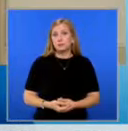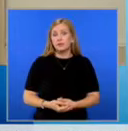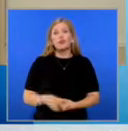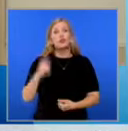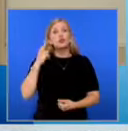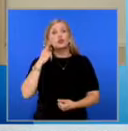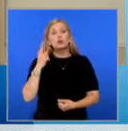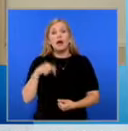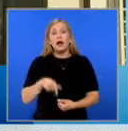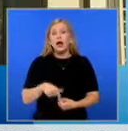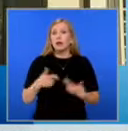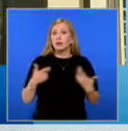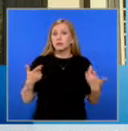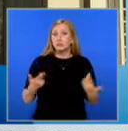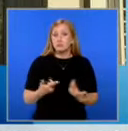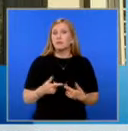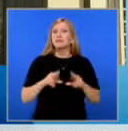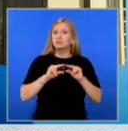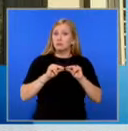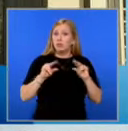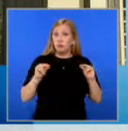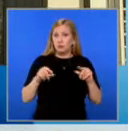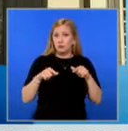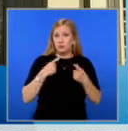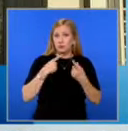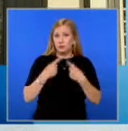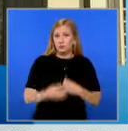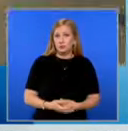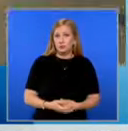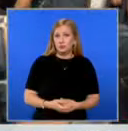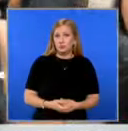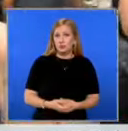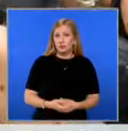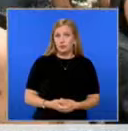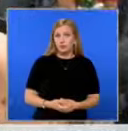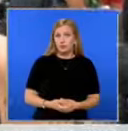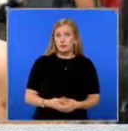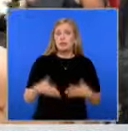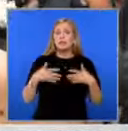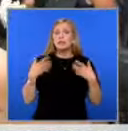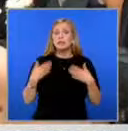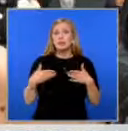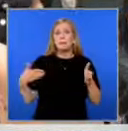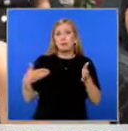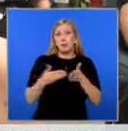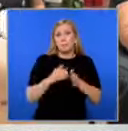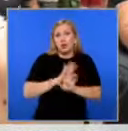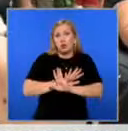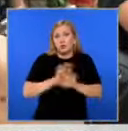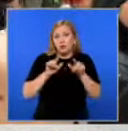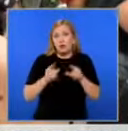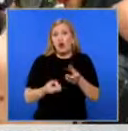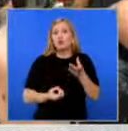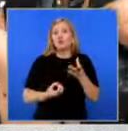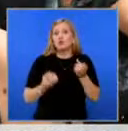още както от класната на филип така и от негови съученици и учители искам да предотвратя това отново да се